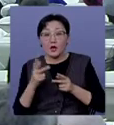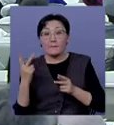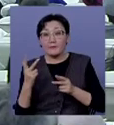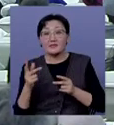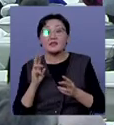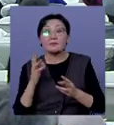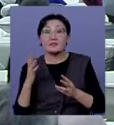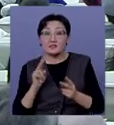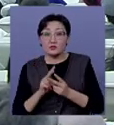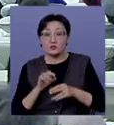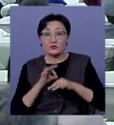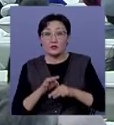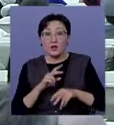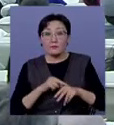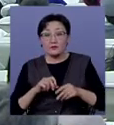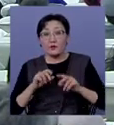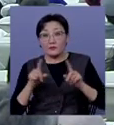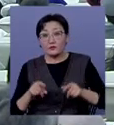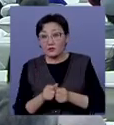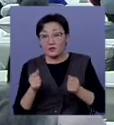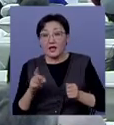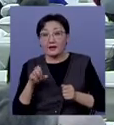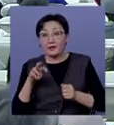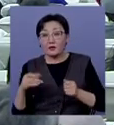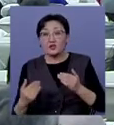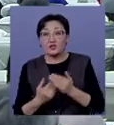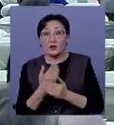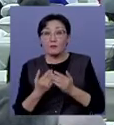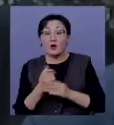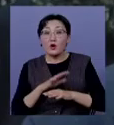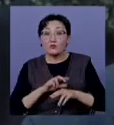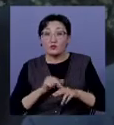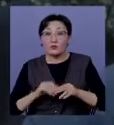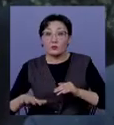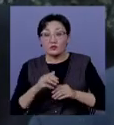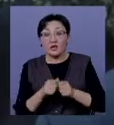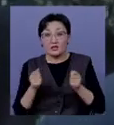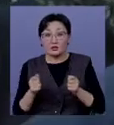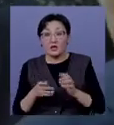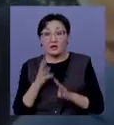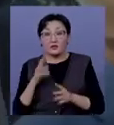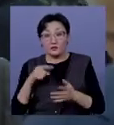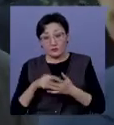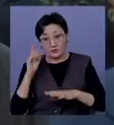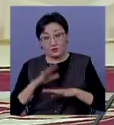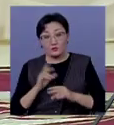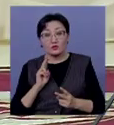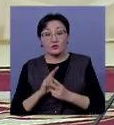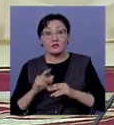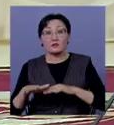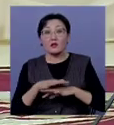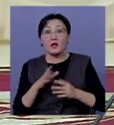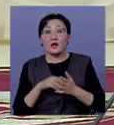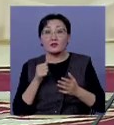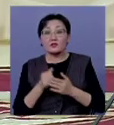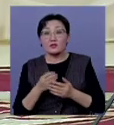өткіздік. 3 шағын ауданда полиция бекеттері орнатылды. Қалқаманда жаңа учаскелік пункт ашылды. Бүгін кезекті рет қала басшысымен жүздескен жұрт әлі де